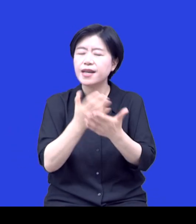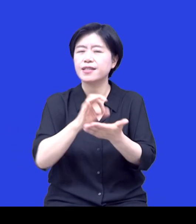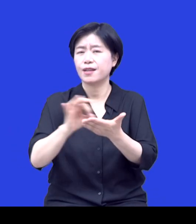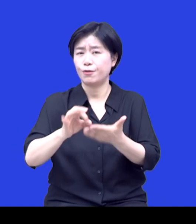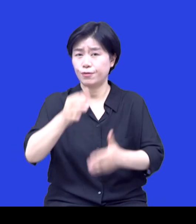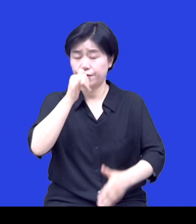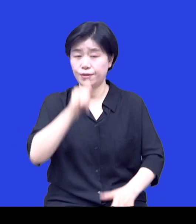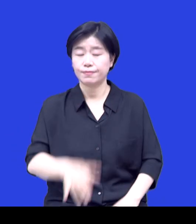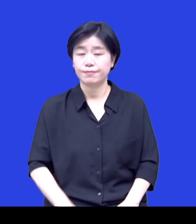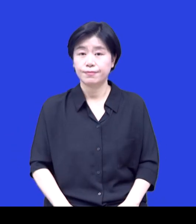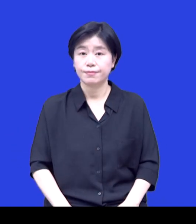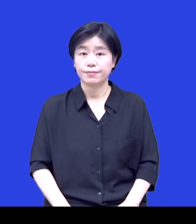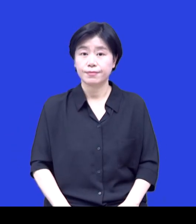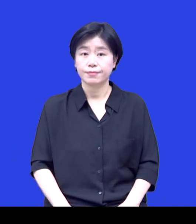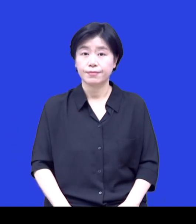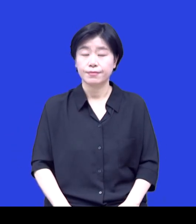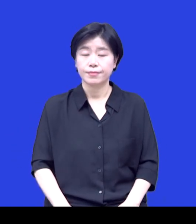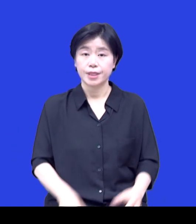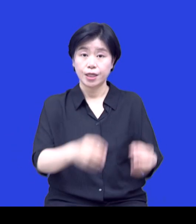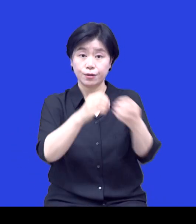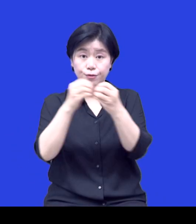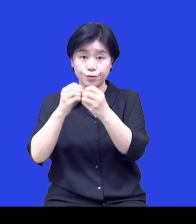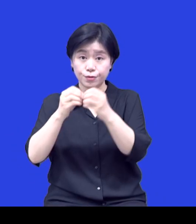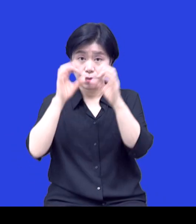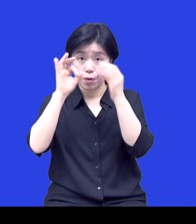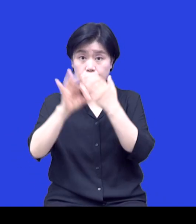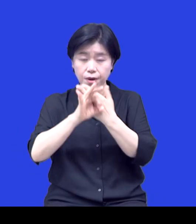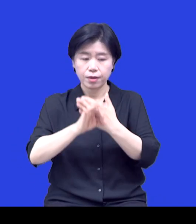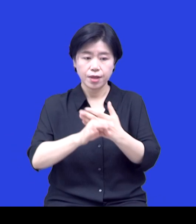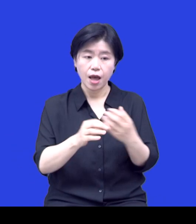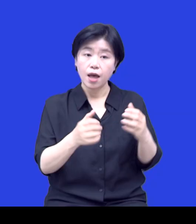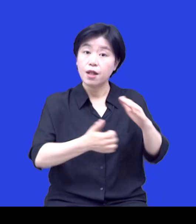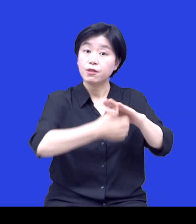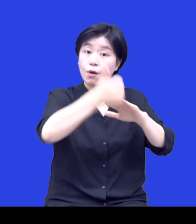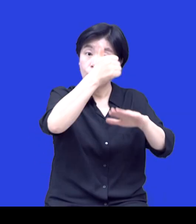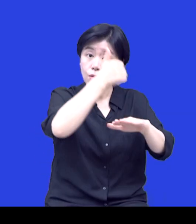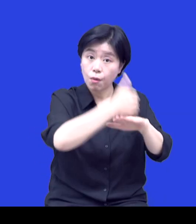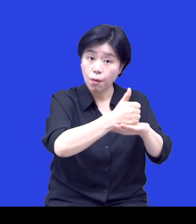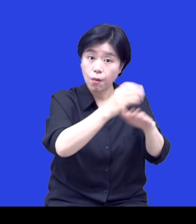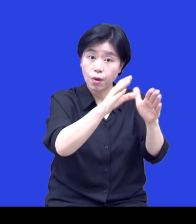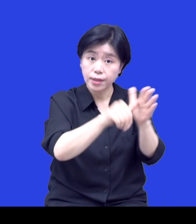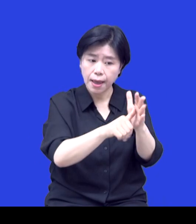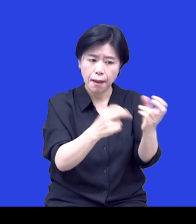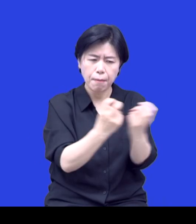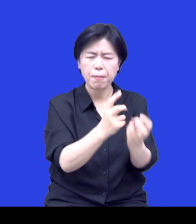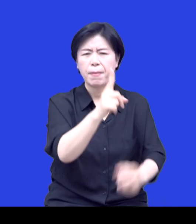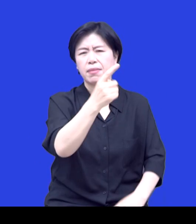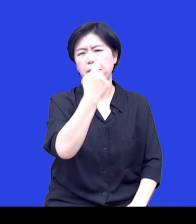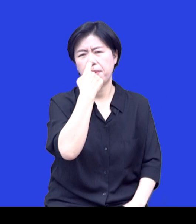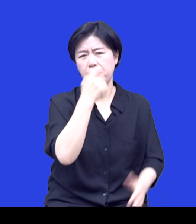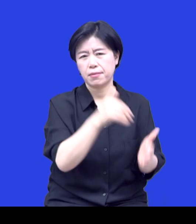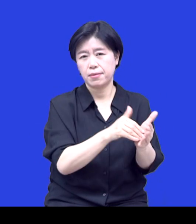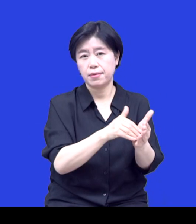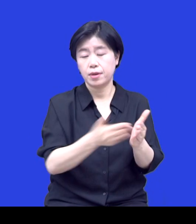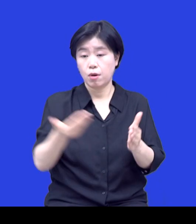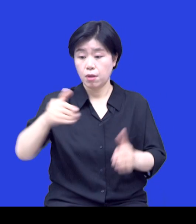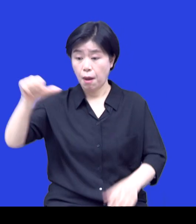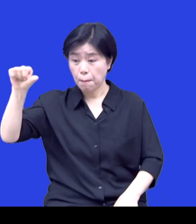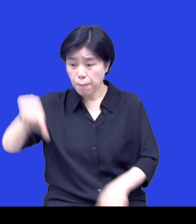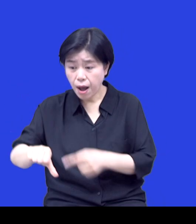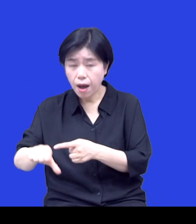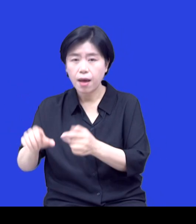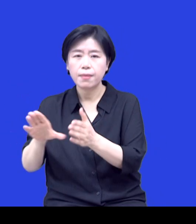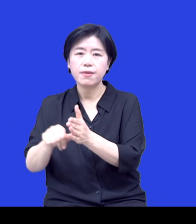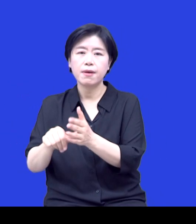속담에 성공하는 법 한 가지를 배우지만 실패는 100가지를 배울 수 있다라는 네. 말이 있더라고요. 그래서 정말 하나님께서